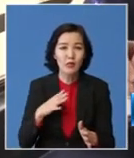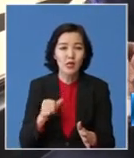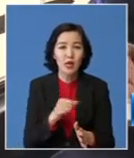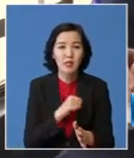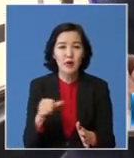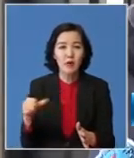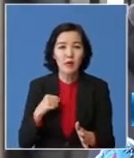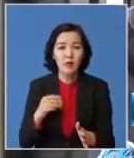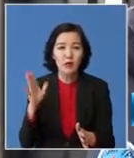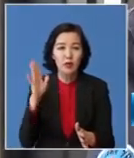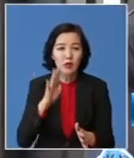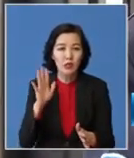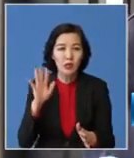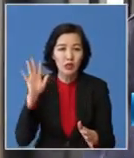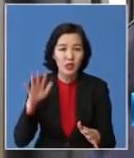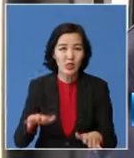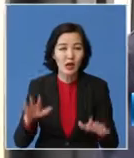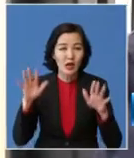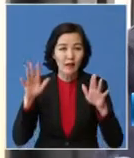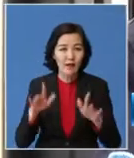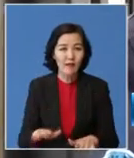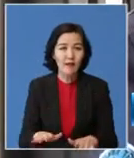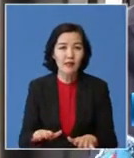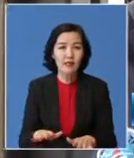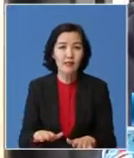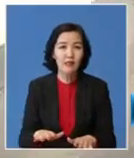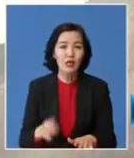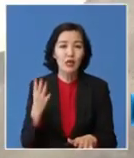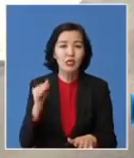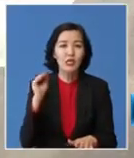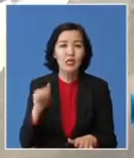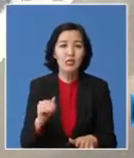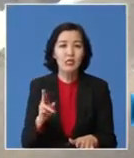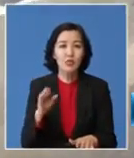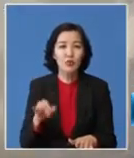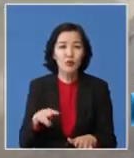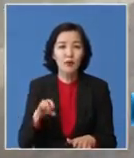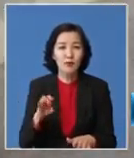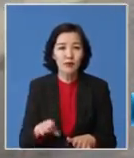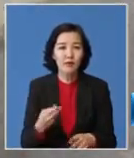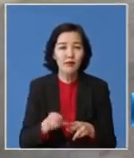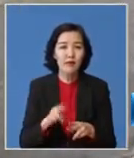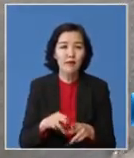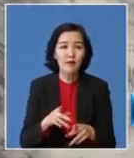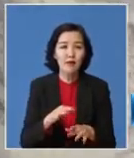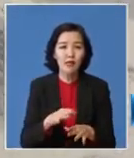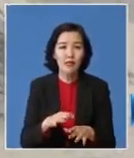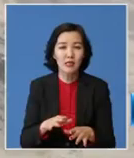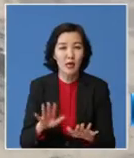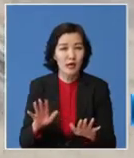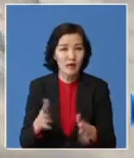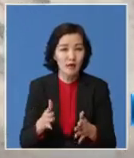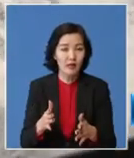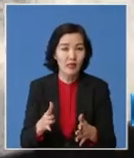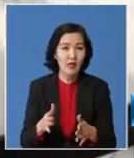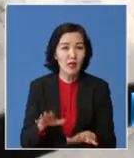самопроизвольный сход снежной лавины. Объем сошедшей массы составил 4000 кубометров. В это время года такие явления не